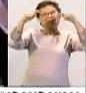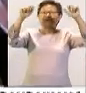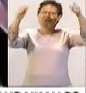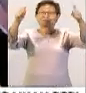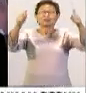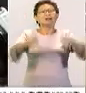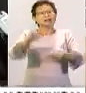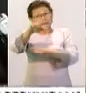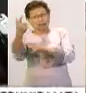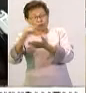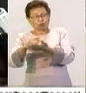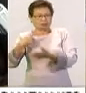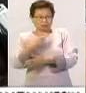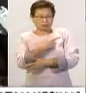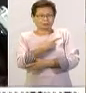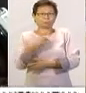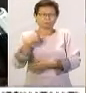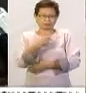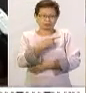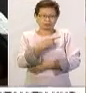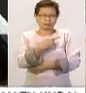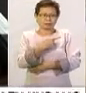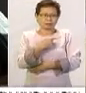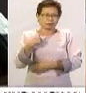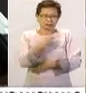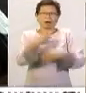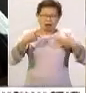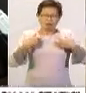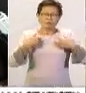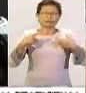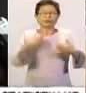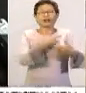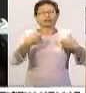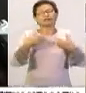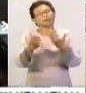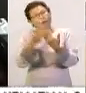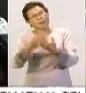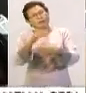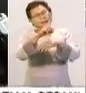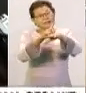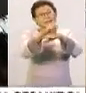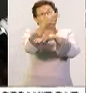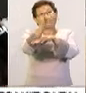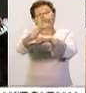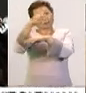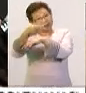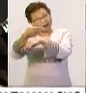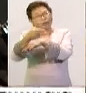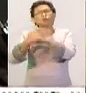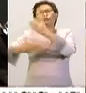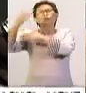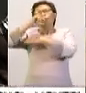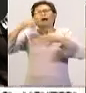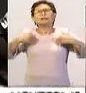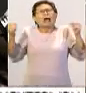Sebab selain daripada itu, kita juga ada kemudahan-kemudahan, contohnya di Arafah, bila mana dulu tidak ada